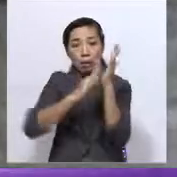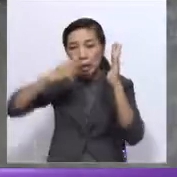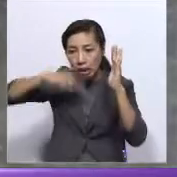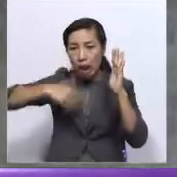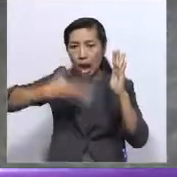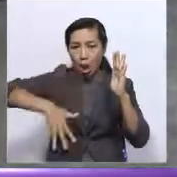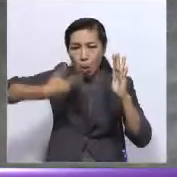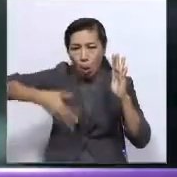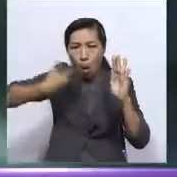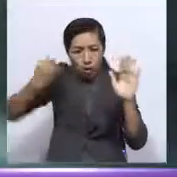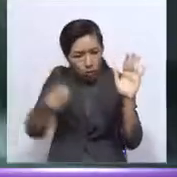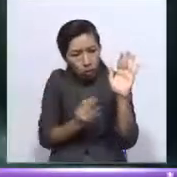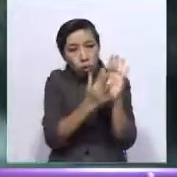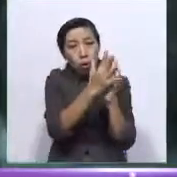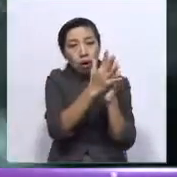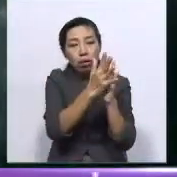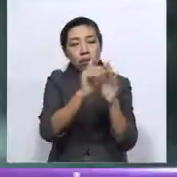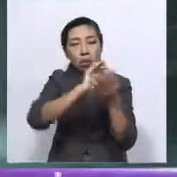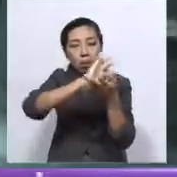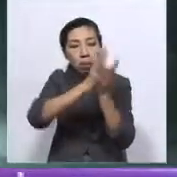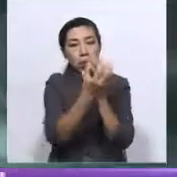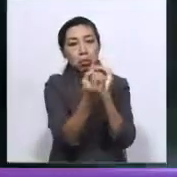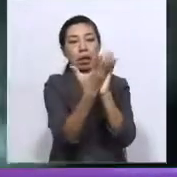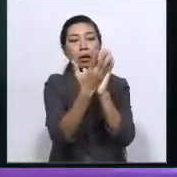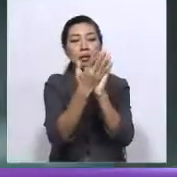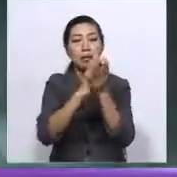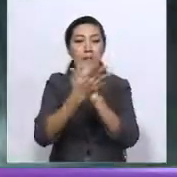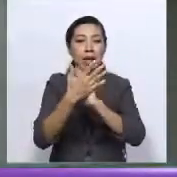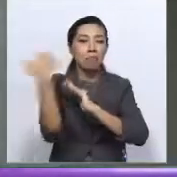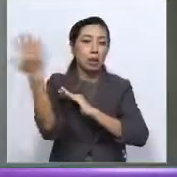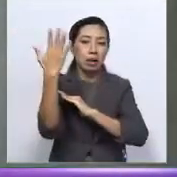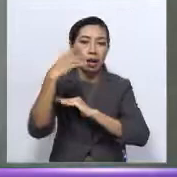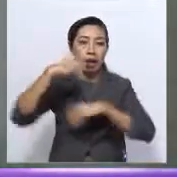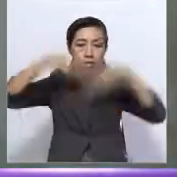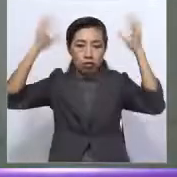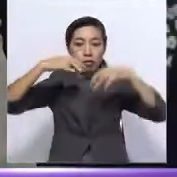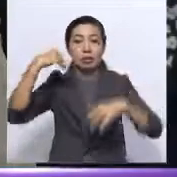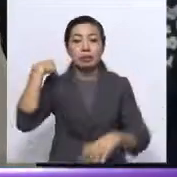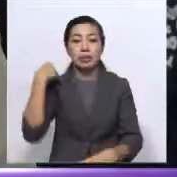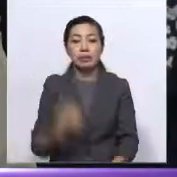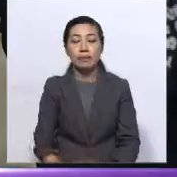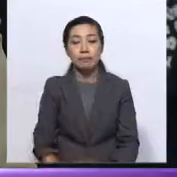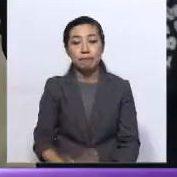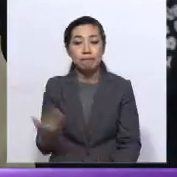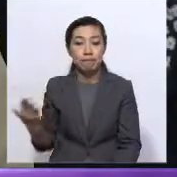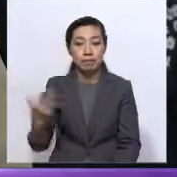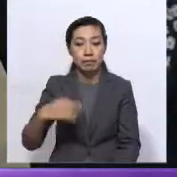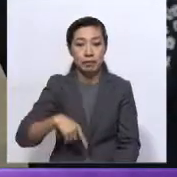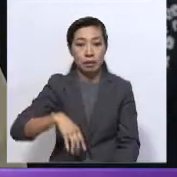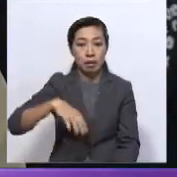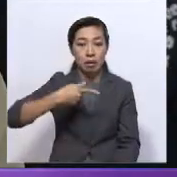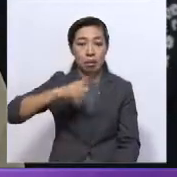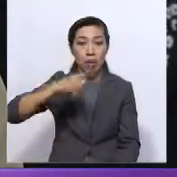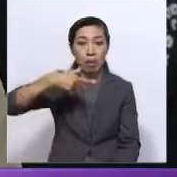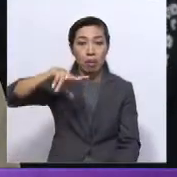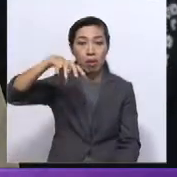เทศไทยเองก็มีอากาศร้อนทำให้เกิดพายุฤดูร้อนขึ้นค่ะด้านนายชยพลทิติศักดิ์อธิบดีกรมป้